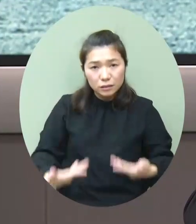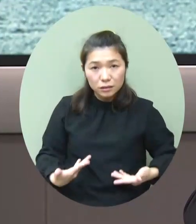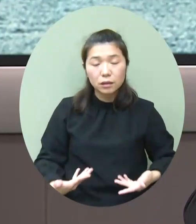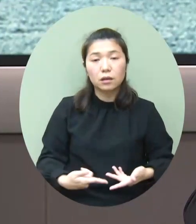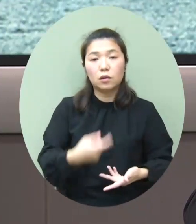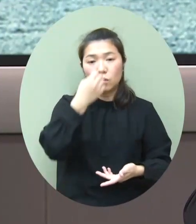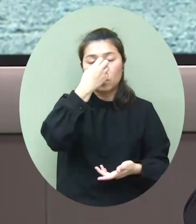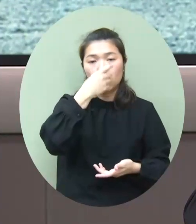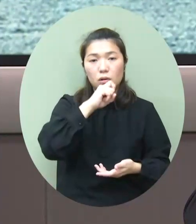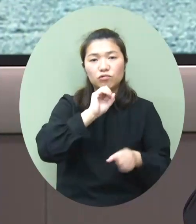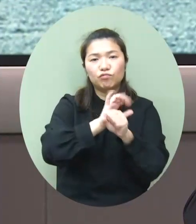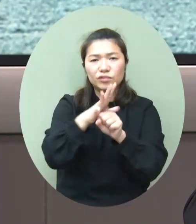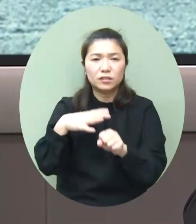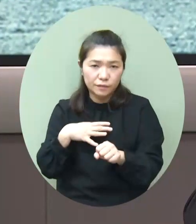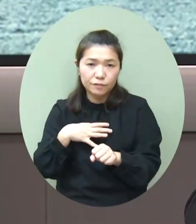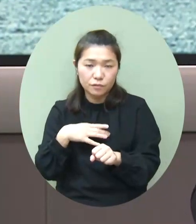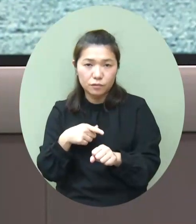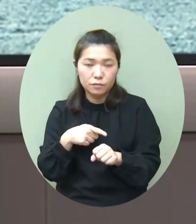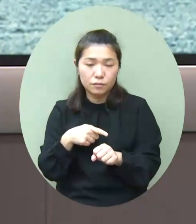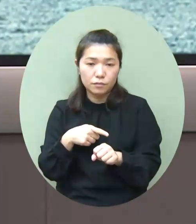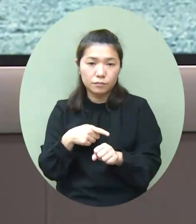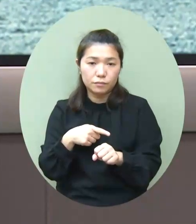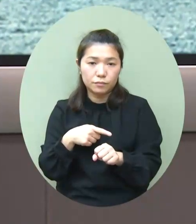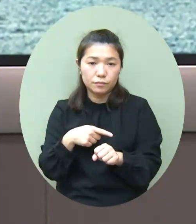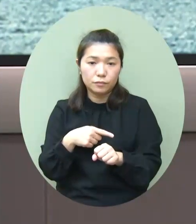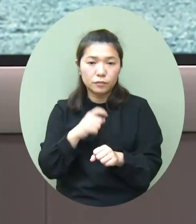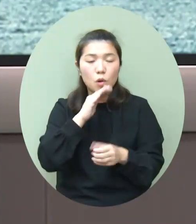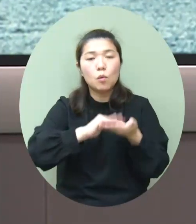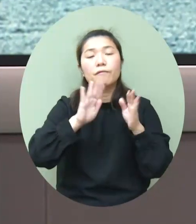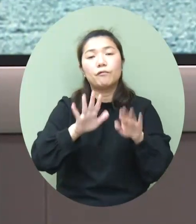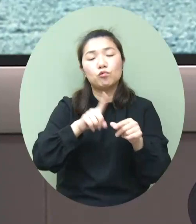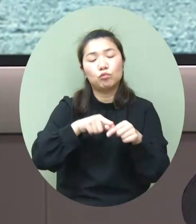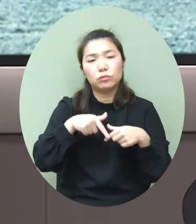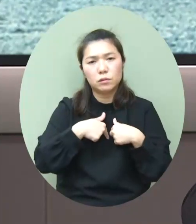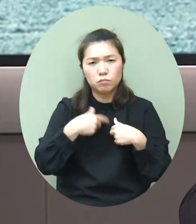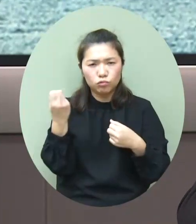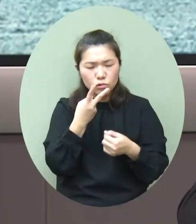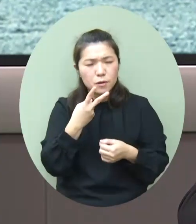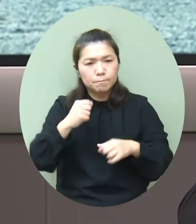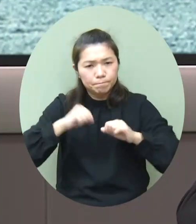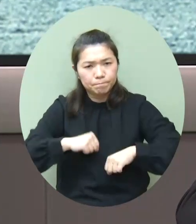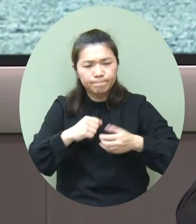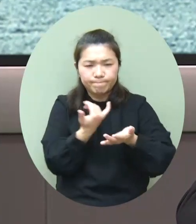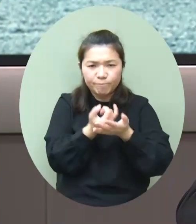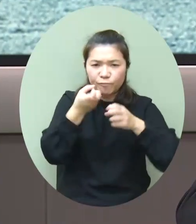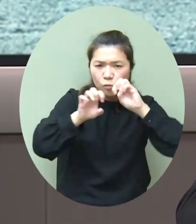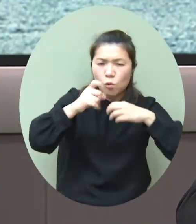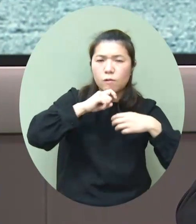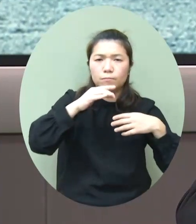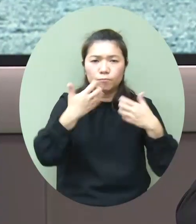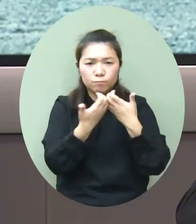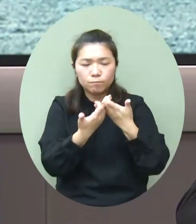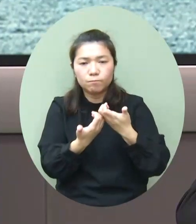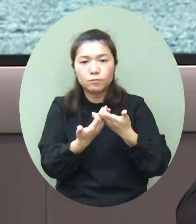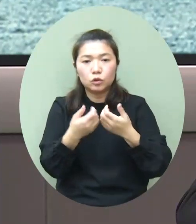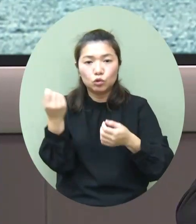素，也考虑香港疫情的情况，卫生防护中心审视了一些科学的